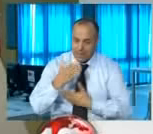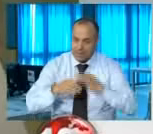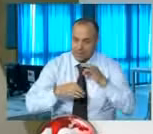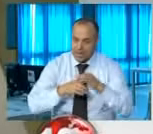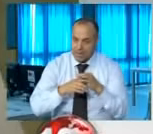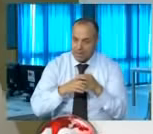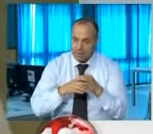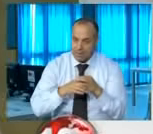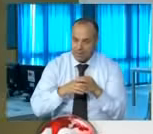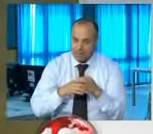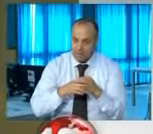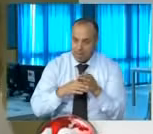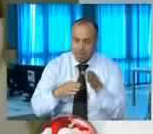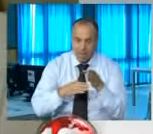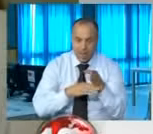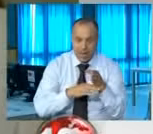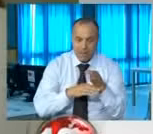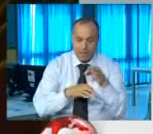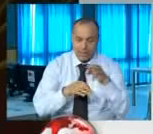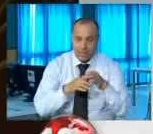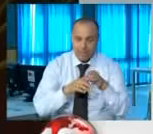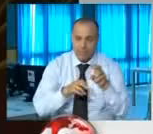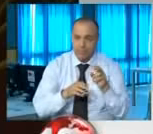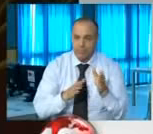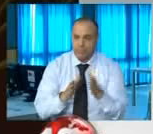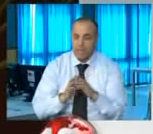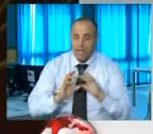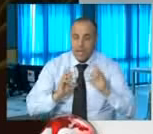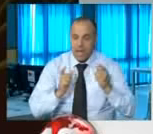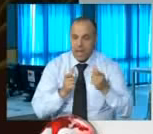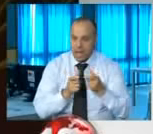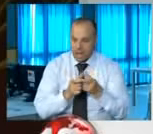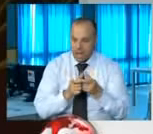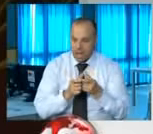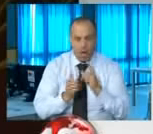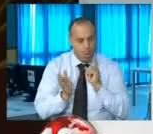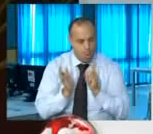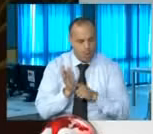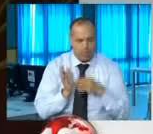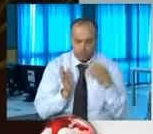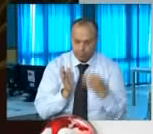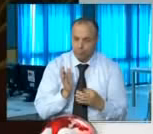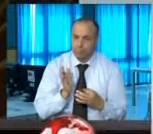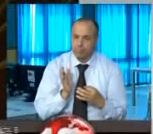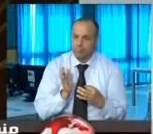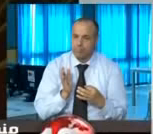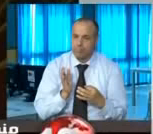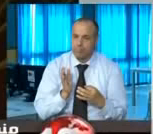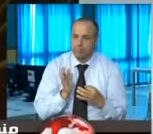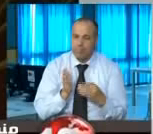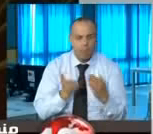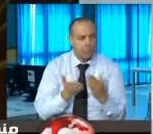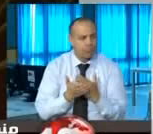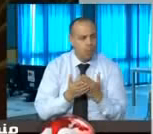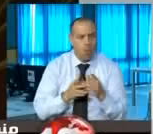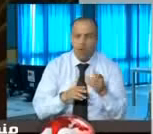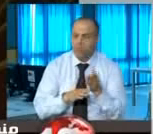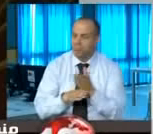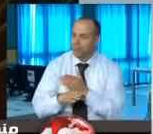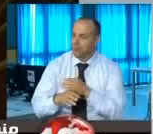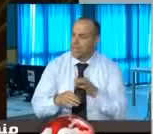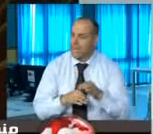على مدخل مراكز الاقتراع. الهيئة قامت بواجبها في اتجاه أن توفر كل المواد